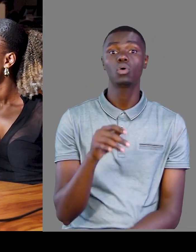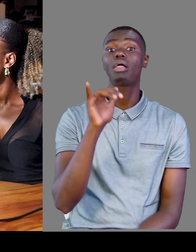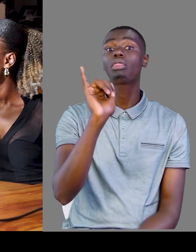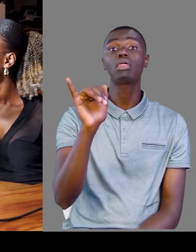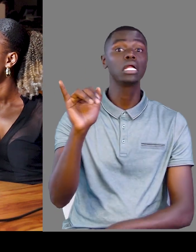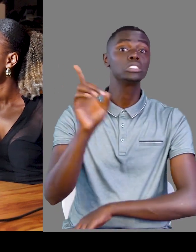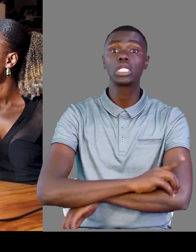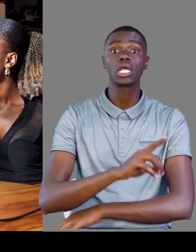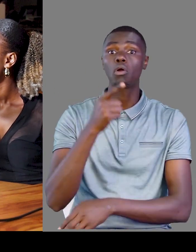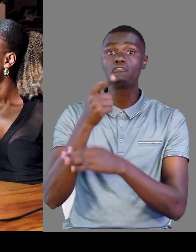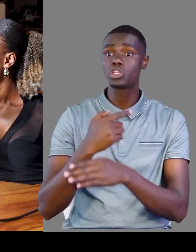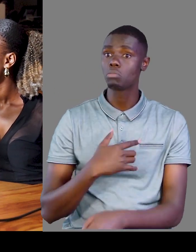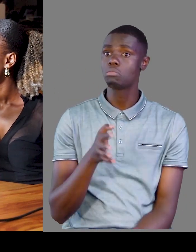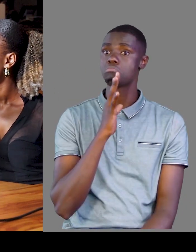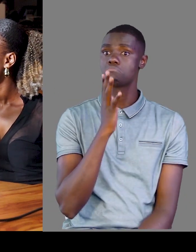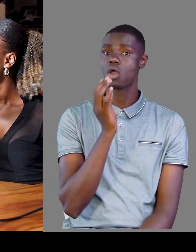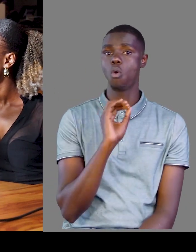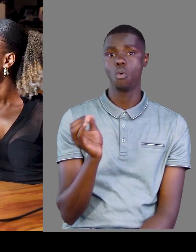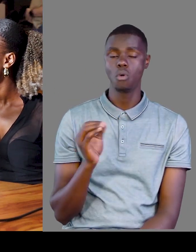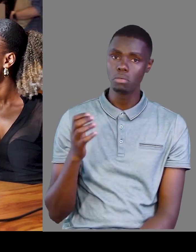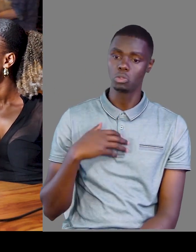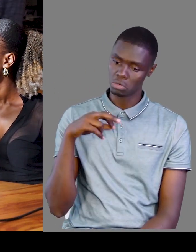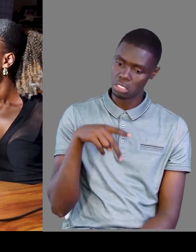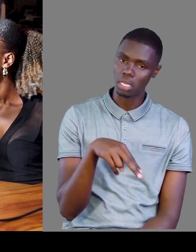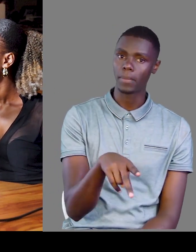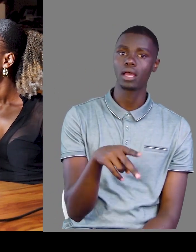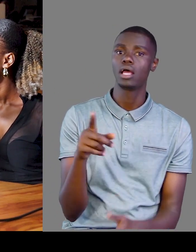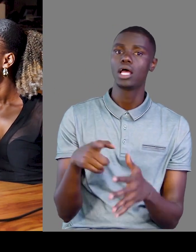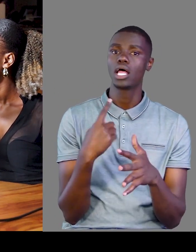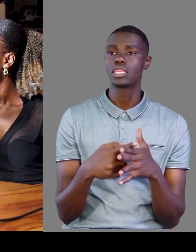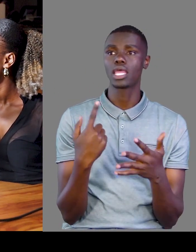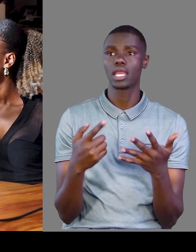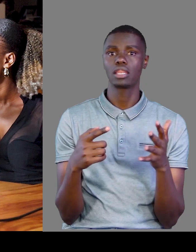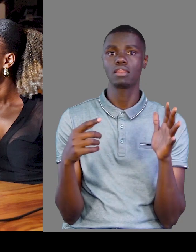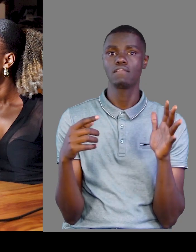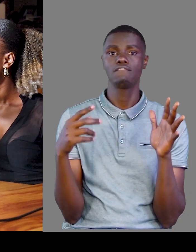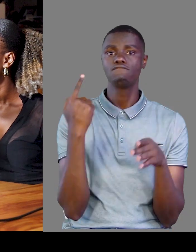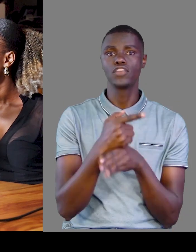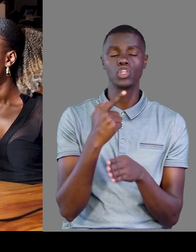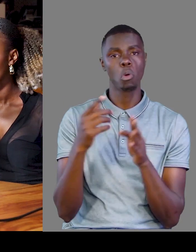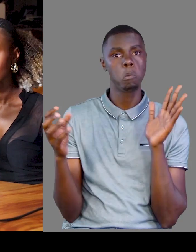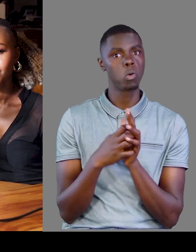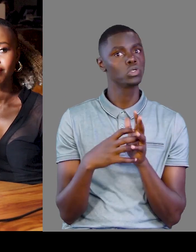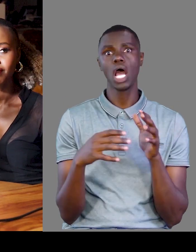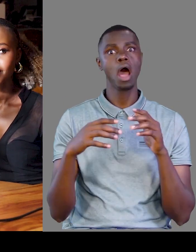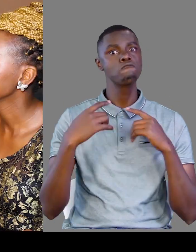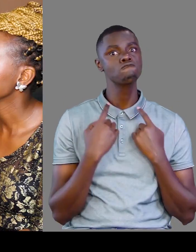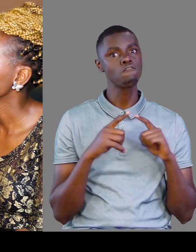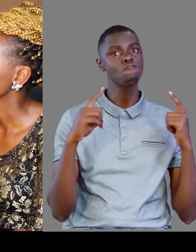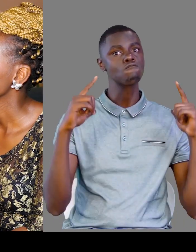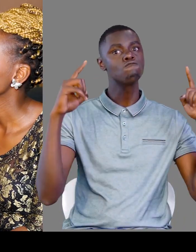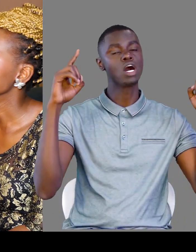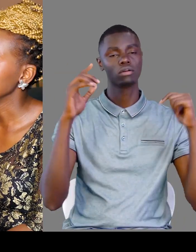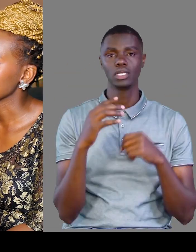nini video. Nilitembea hivi. Hiyo video kalisonga hadi nikastuka. So ilitoka huko